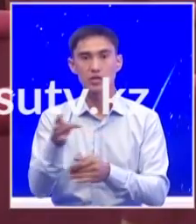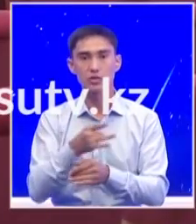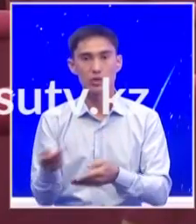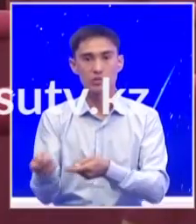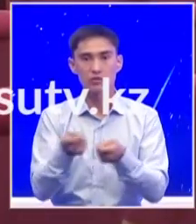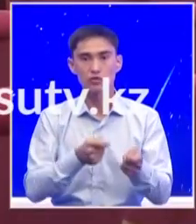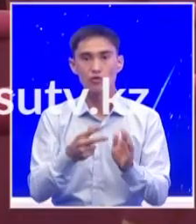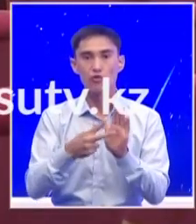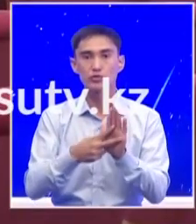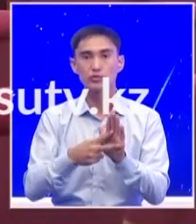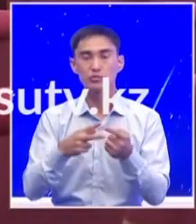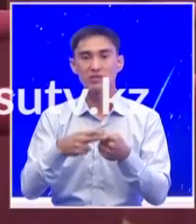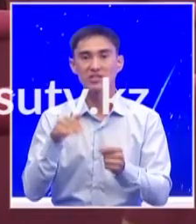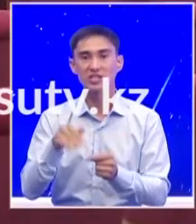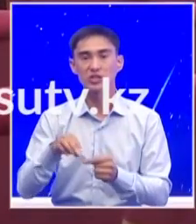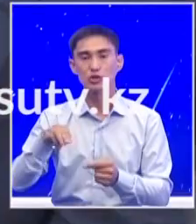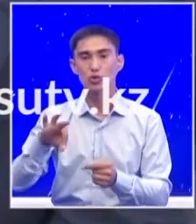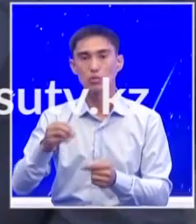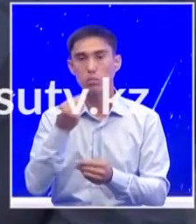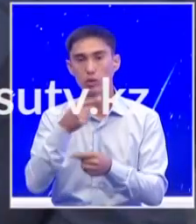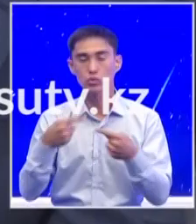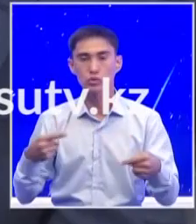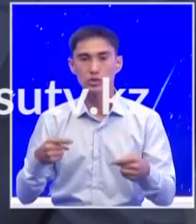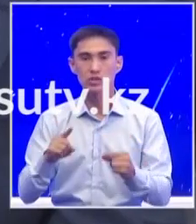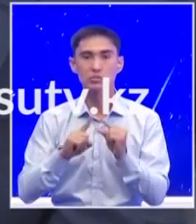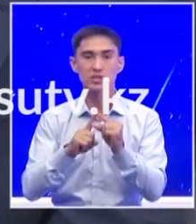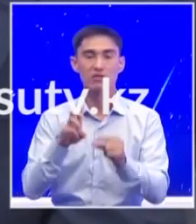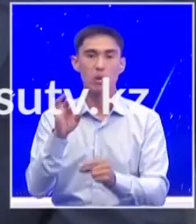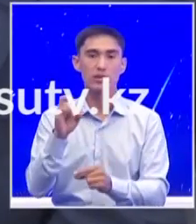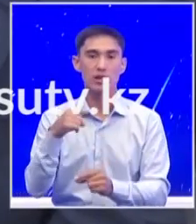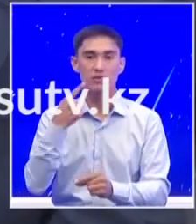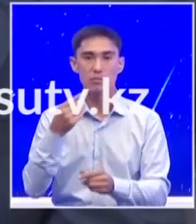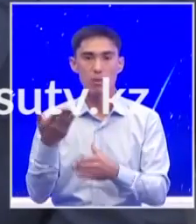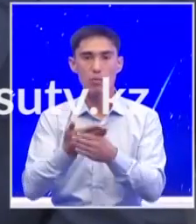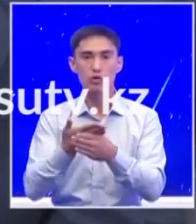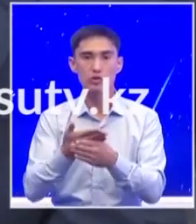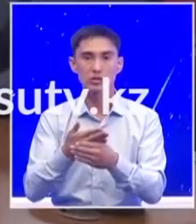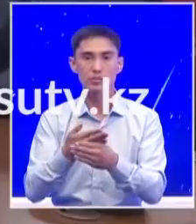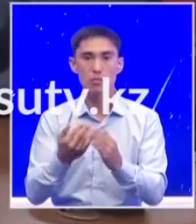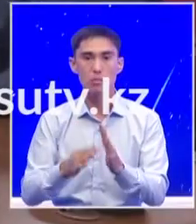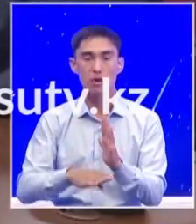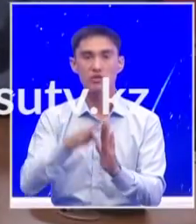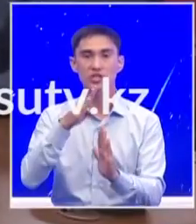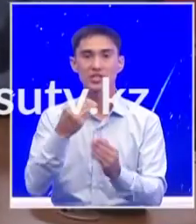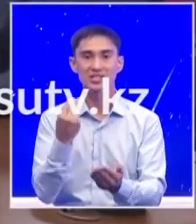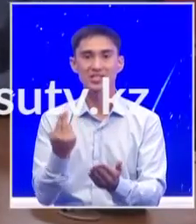завезут более 8,5 тысяч тонн продукции, что, по словам Аманды Кабаталова, поможет избежать повышения